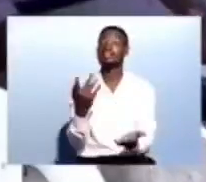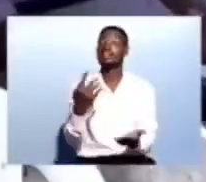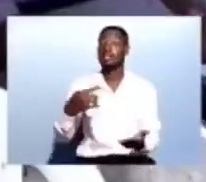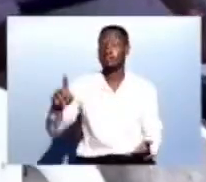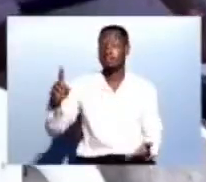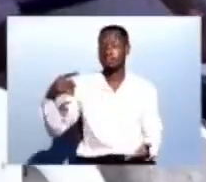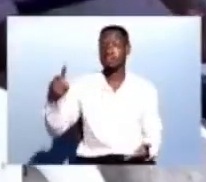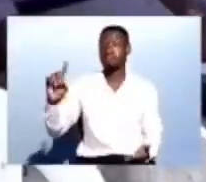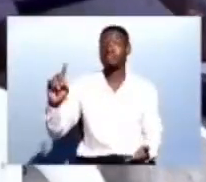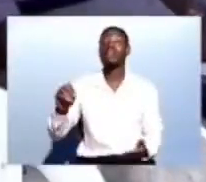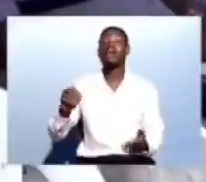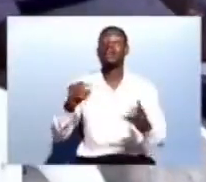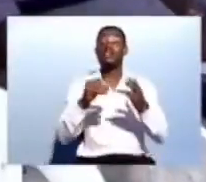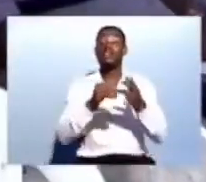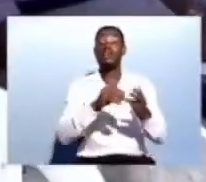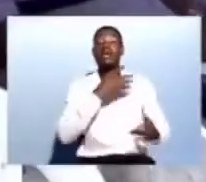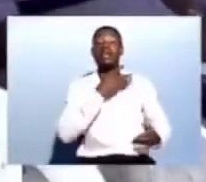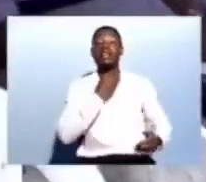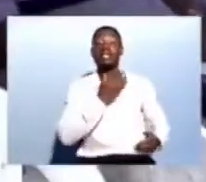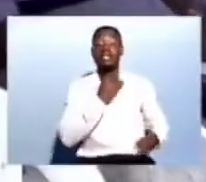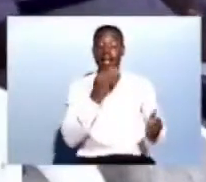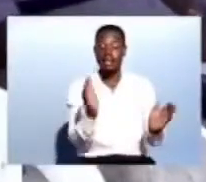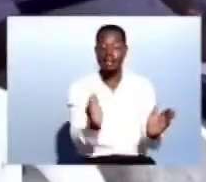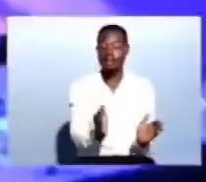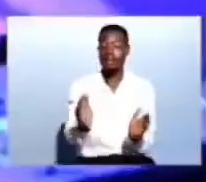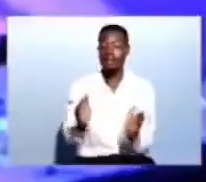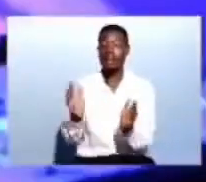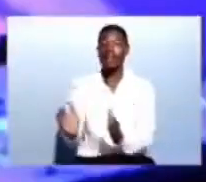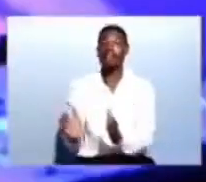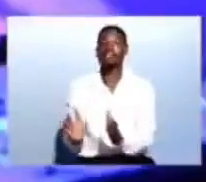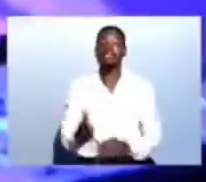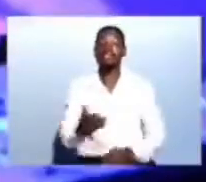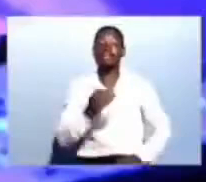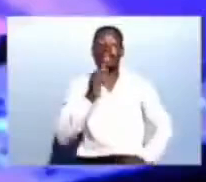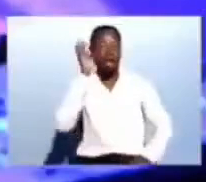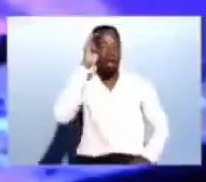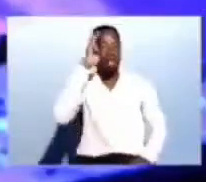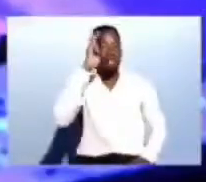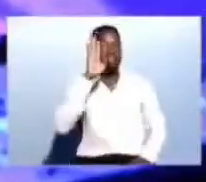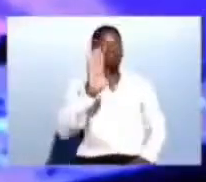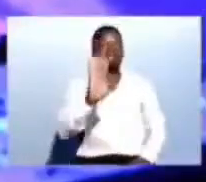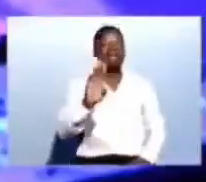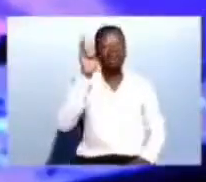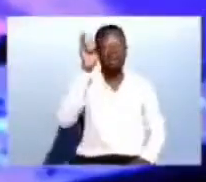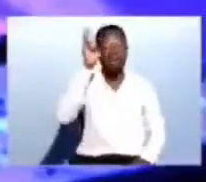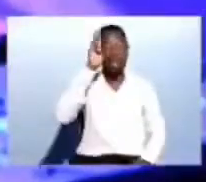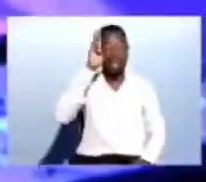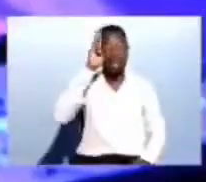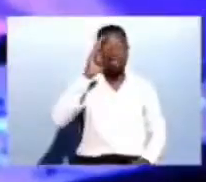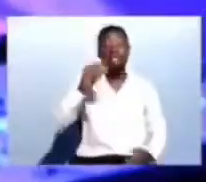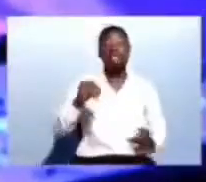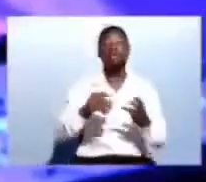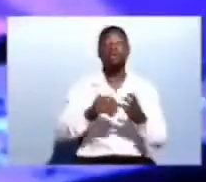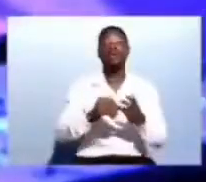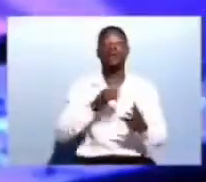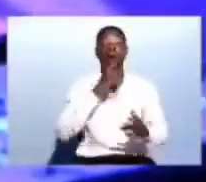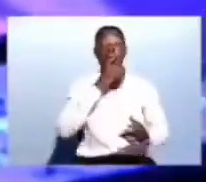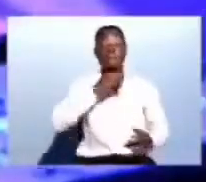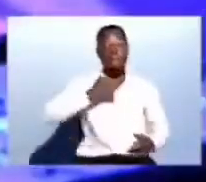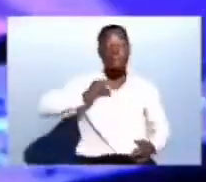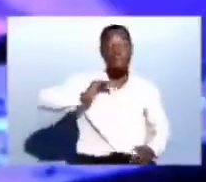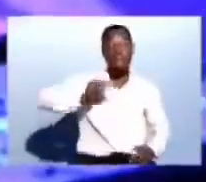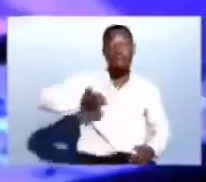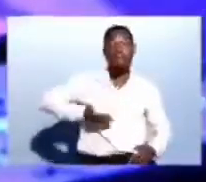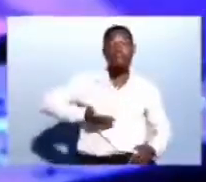ili istawi inahitaji malezi ya wazazi wake, ambao wazazi wa ndoa ni mume na mke. Familia